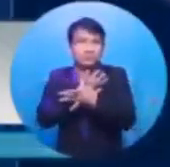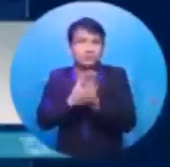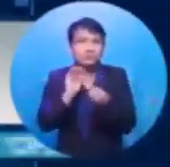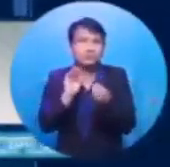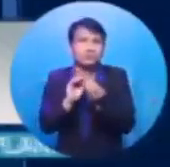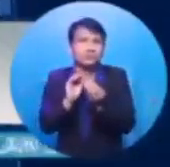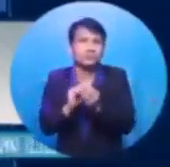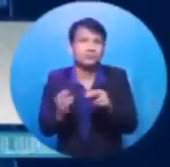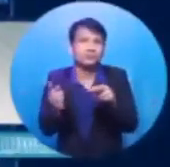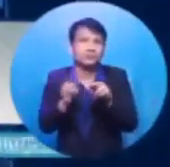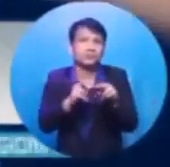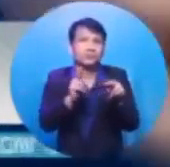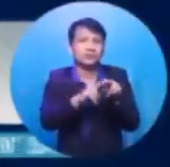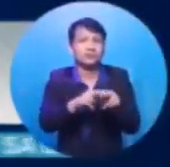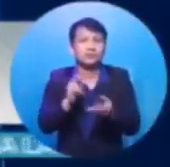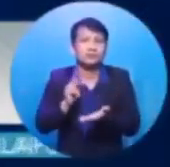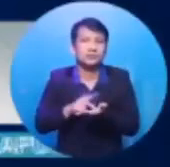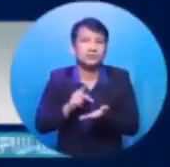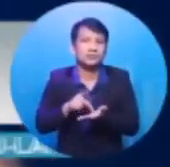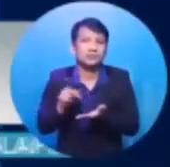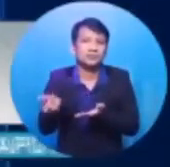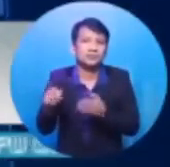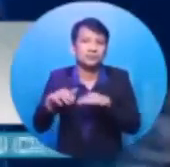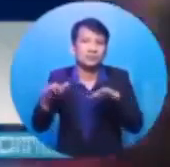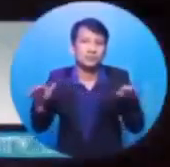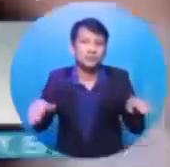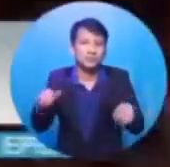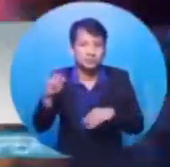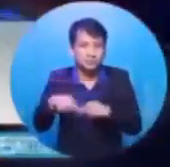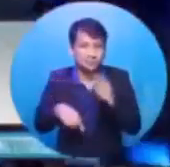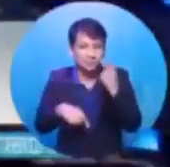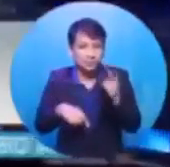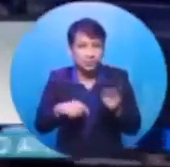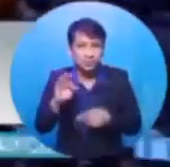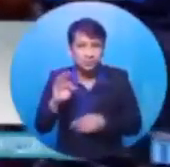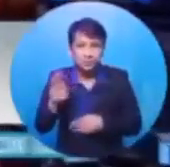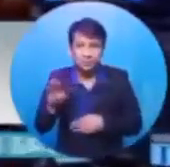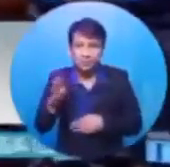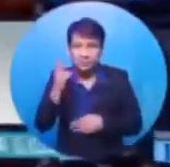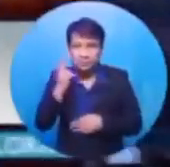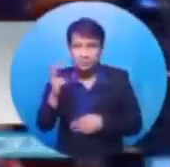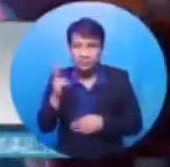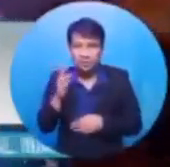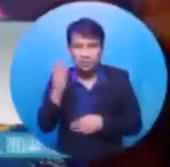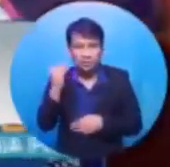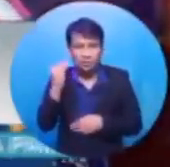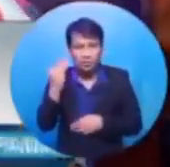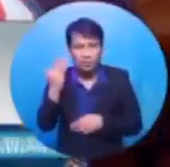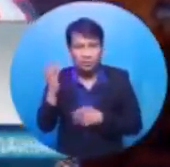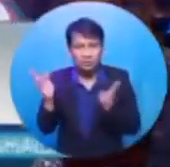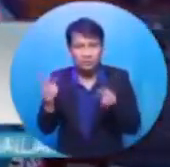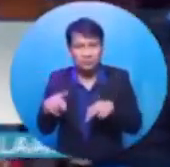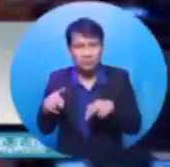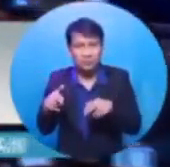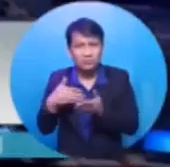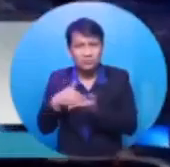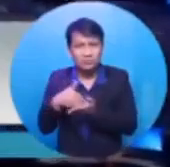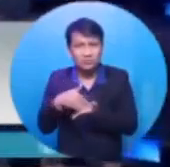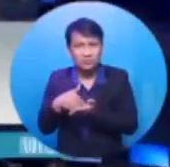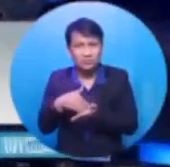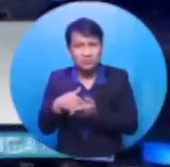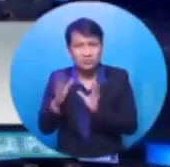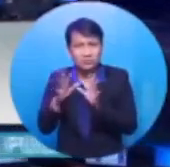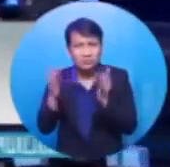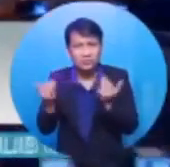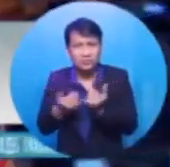Si Christine Edovani sabi, pasaway ang mga bata. Yung iba naman nakikita natin sa Facebook, Idol, sinasabi nila, ba't parang ang hina raw ng barangay? Ba't nagkaroon ng